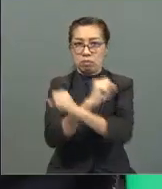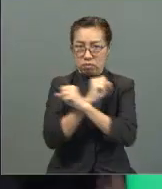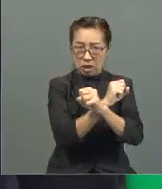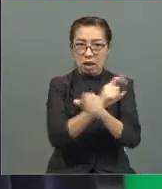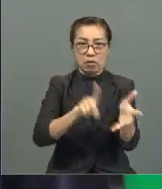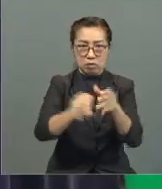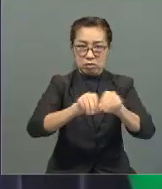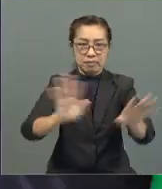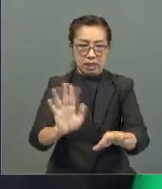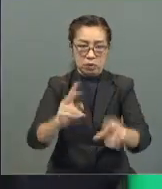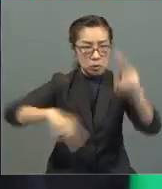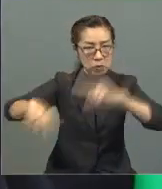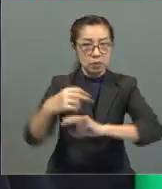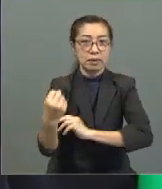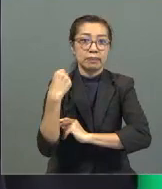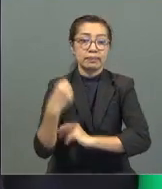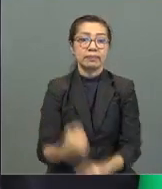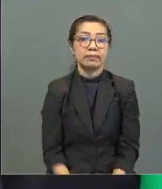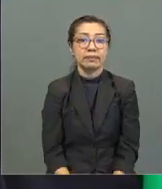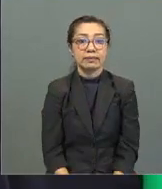ถ้าต้องการโควีย์ 19อย่างเคร่งครัด